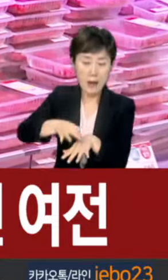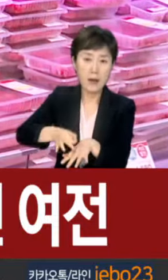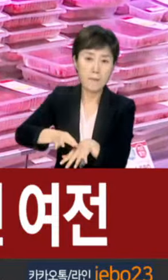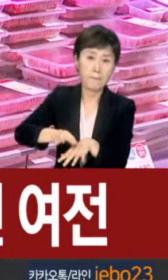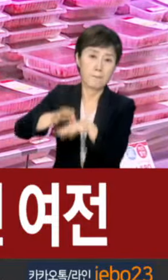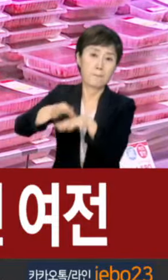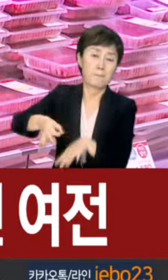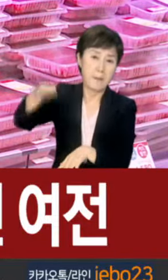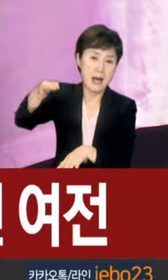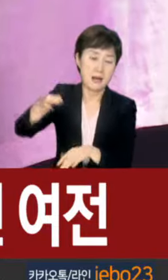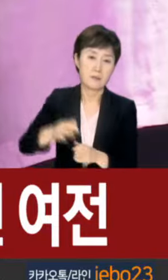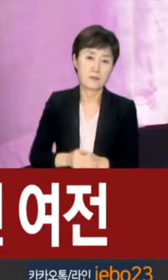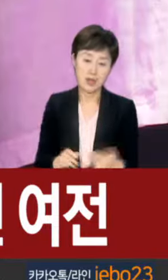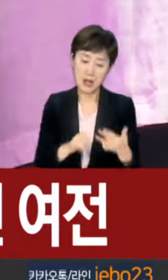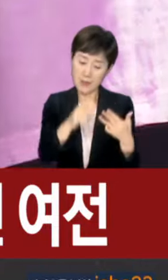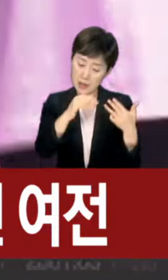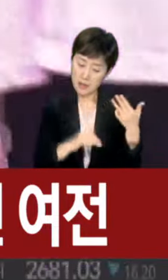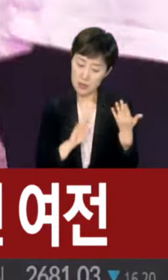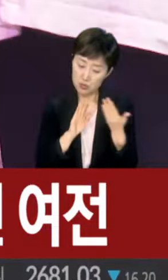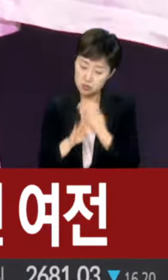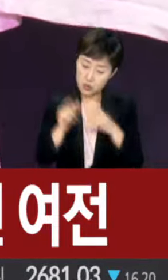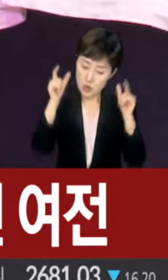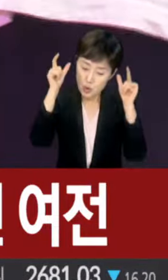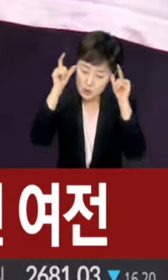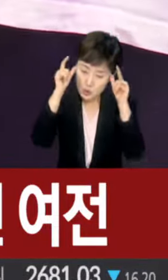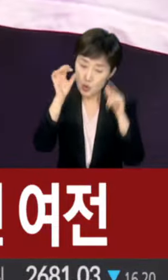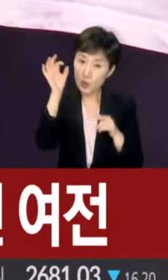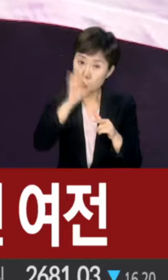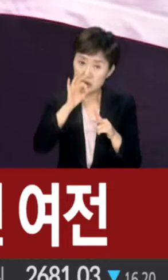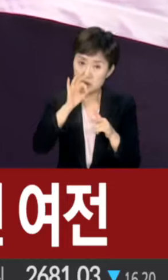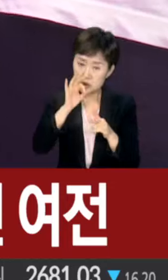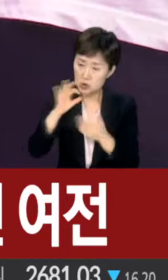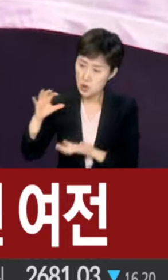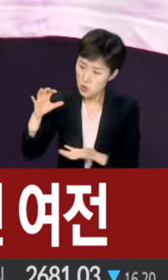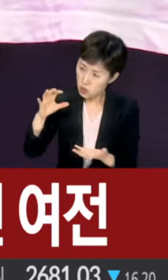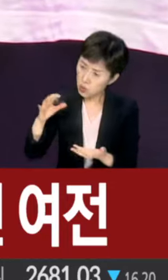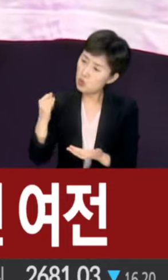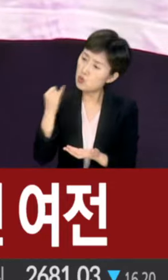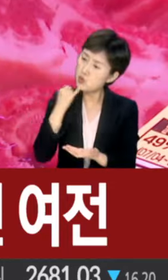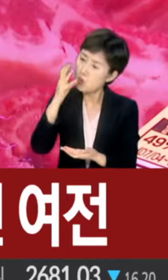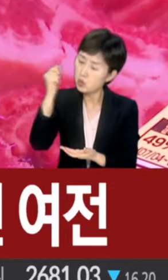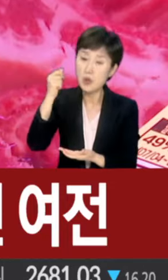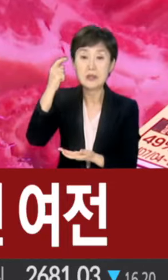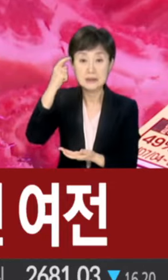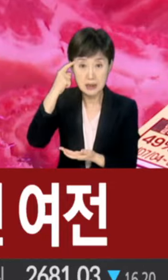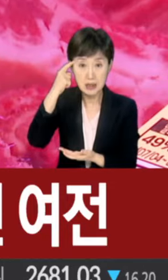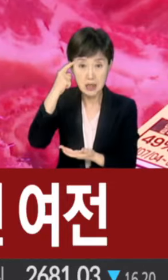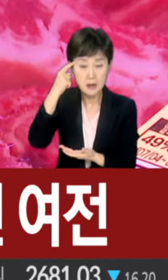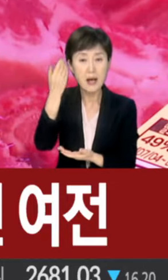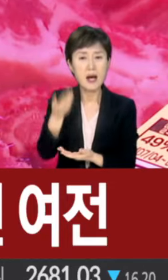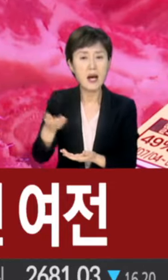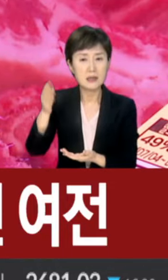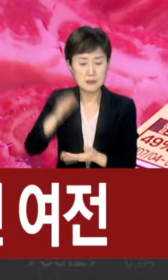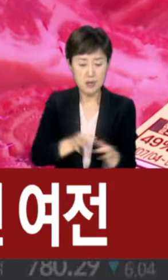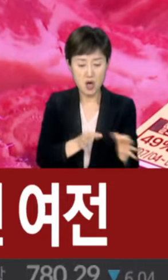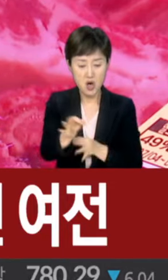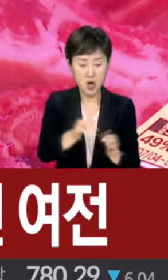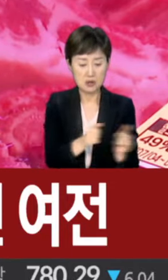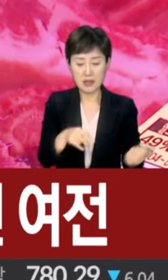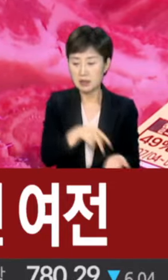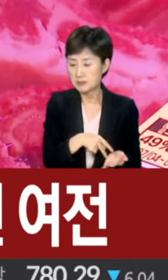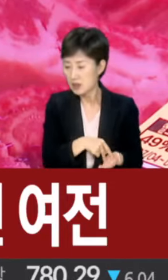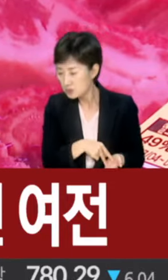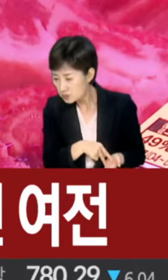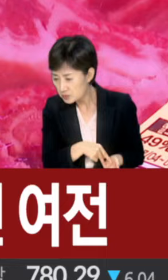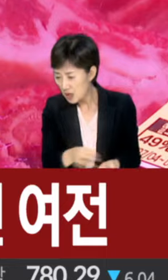여전한데요. 정부는 8월 하순 이후 소고기나 돼지고기 공급 여건은 큰 문제가 없을 것으로 내다봤지만 장을 보러 나온